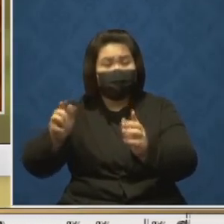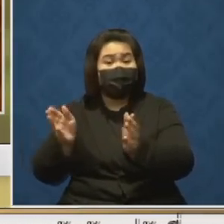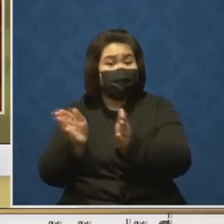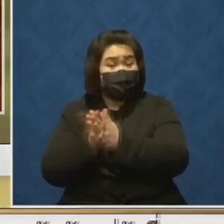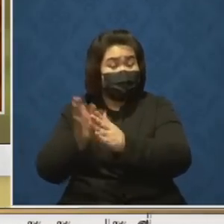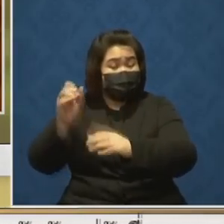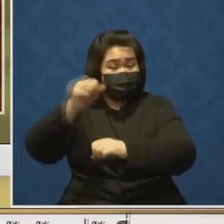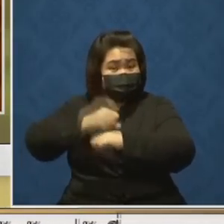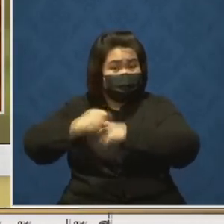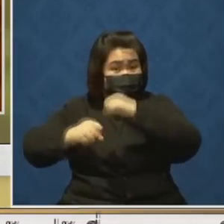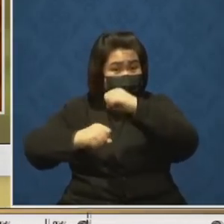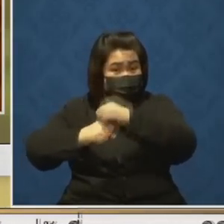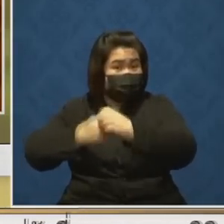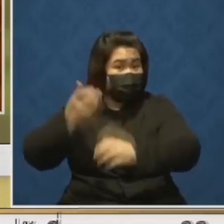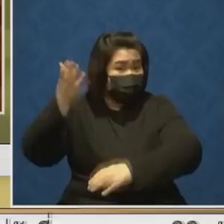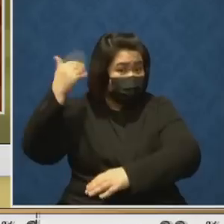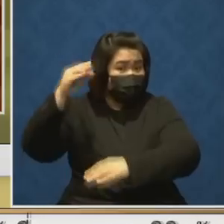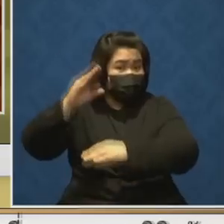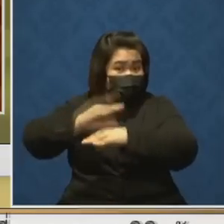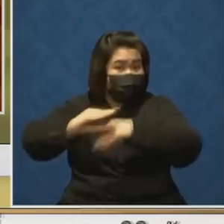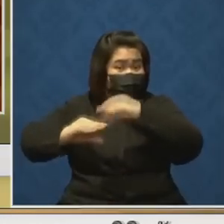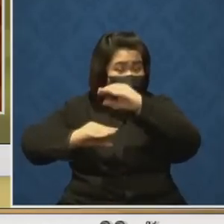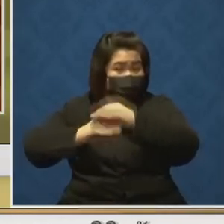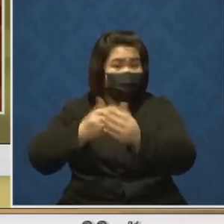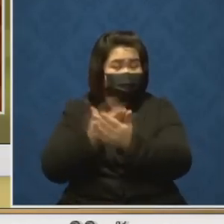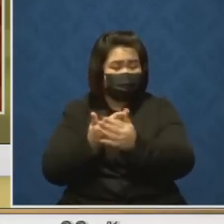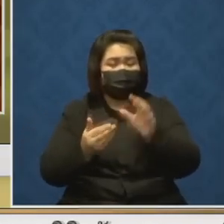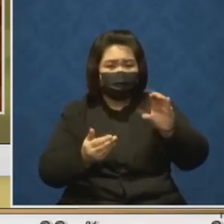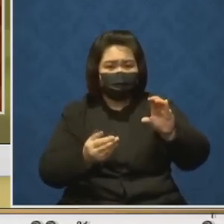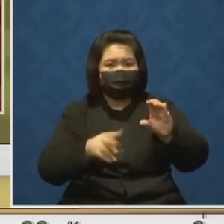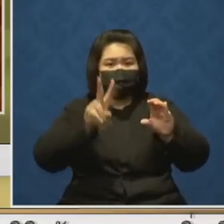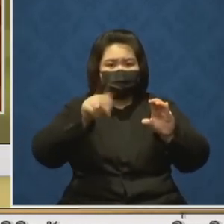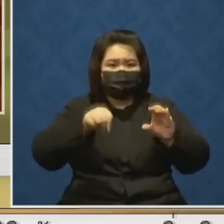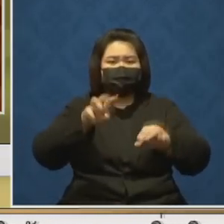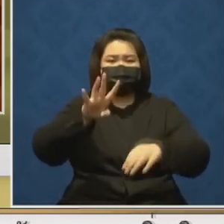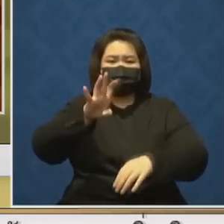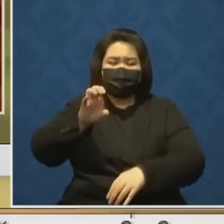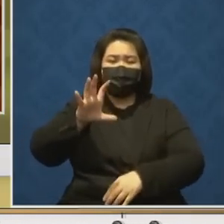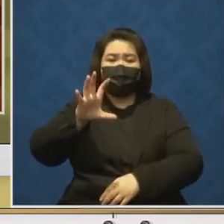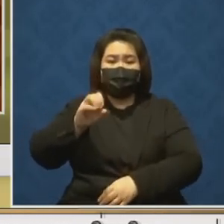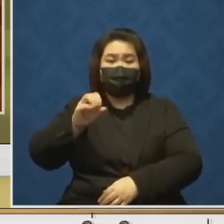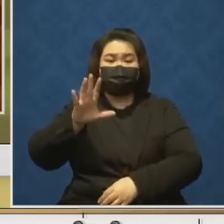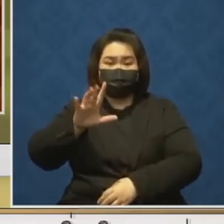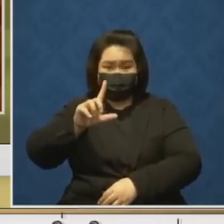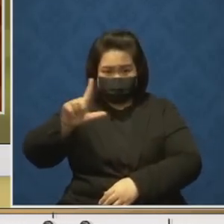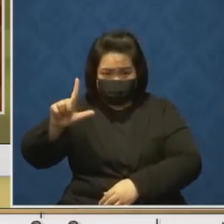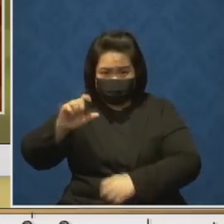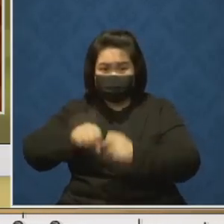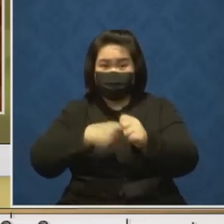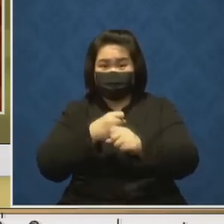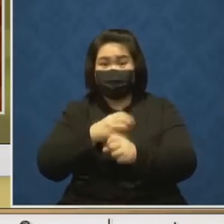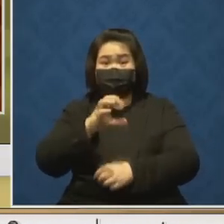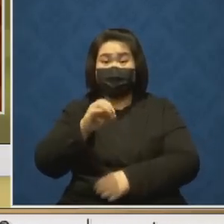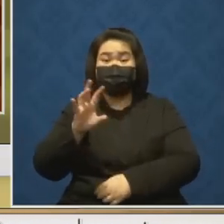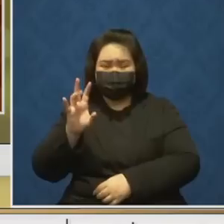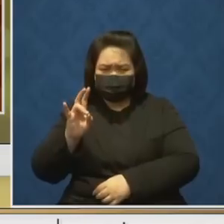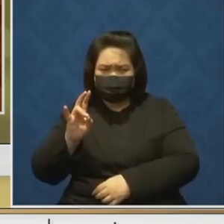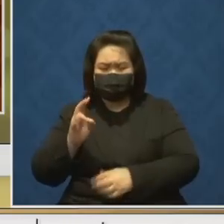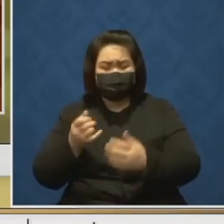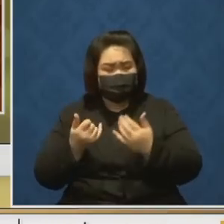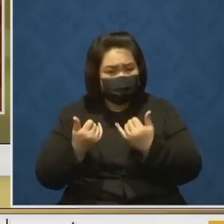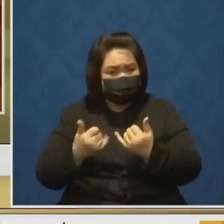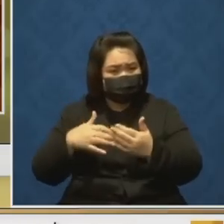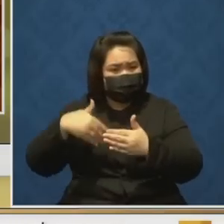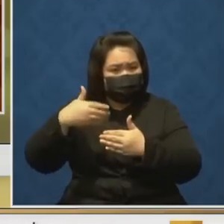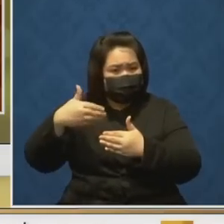ให้โครงการนี้ที่เดิมตั้งวงเงินไ้ 2,45 ล้านบาทตั้แต่ปี 57ไปไปมามา